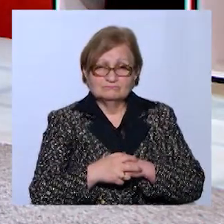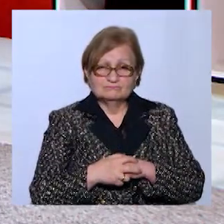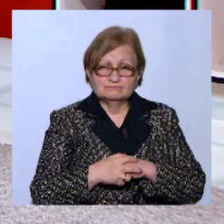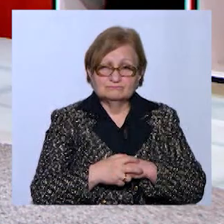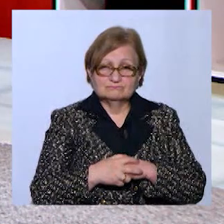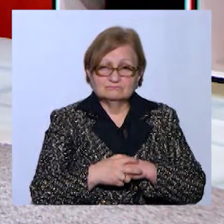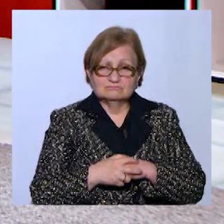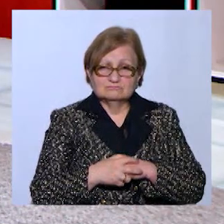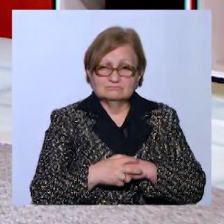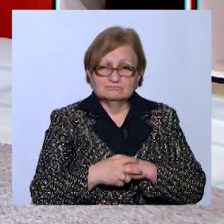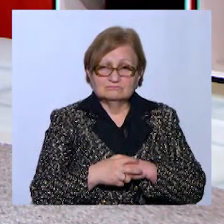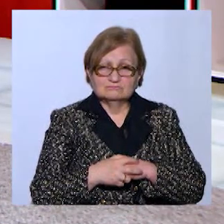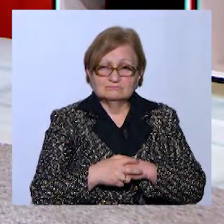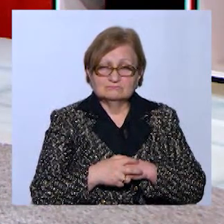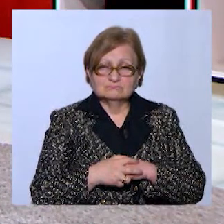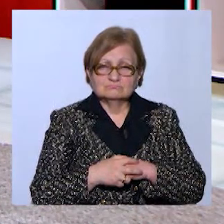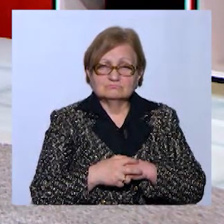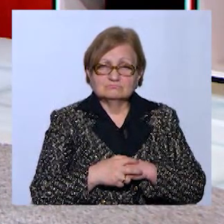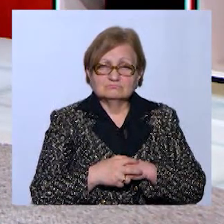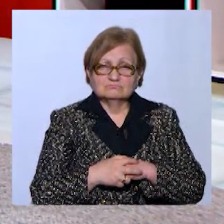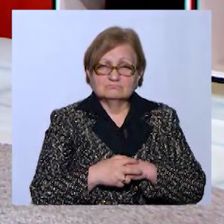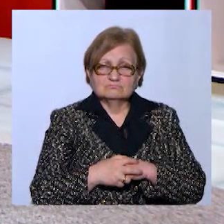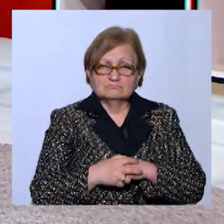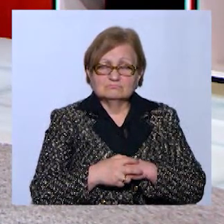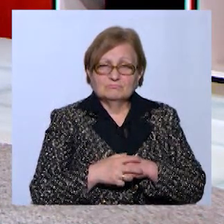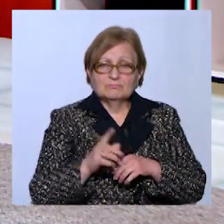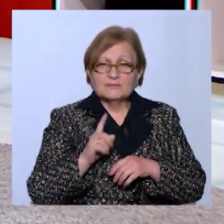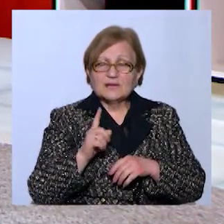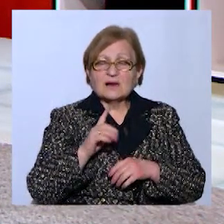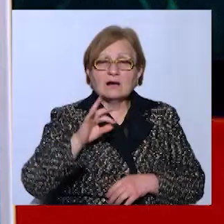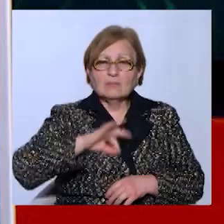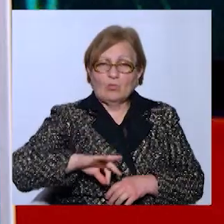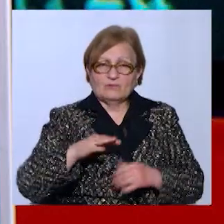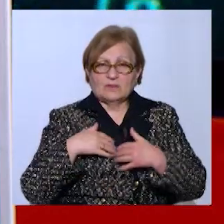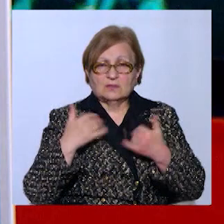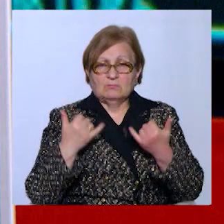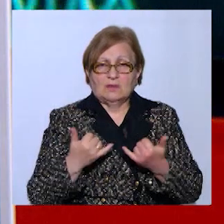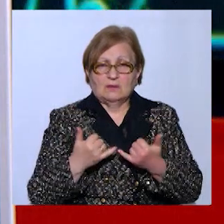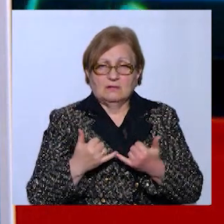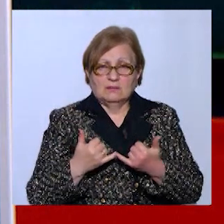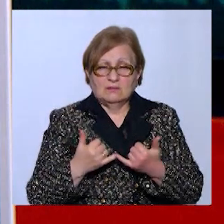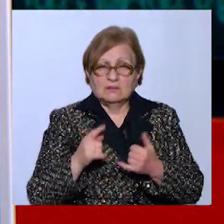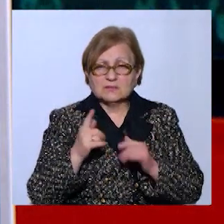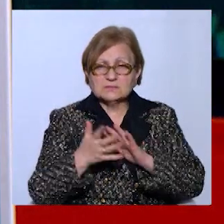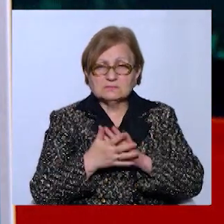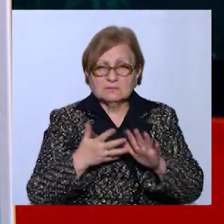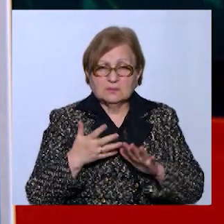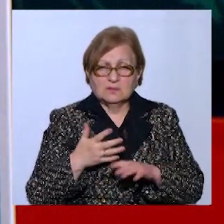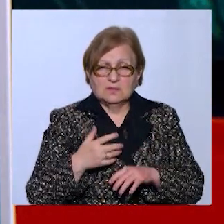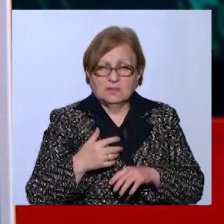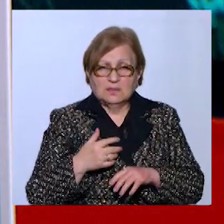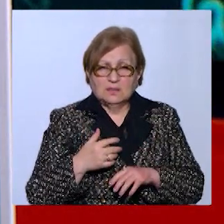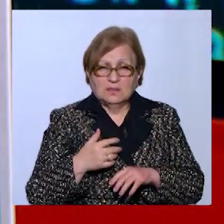და იმის ჯამი არის 58 თუ არა არის. მაშ რა გამოვიყენე აქ? რას მივხვდი? აი ეს ჩავეჭიდე